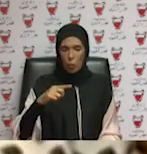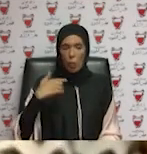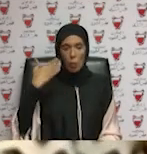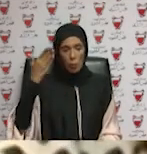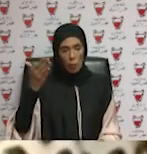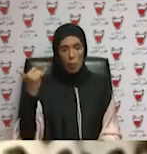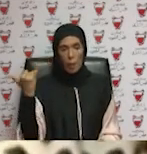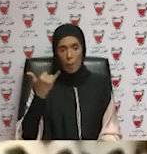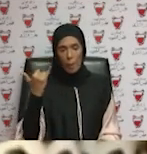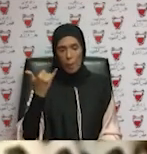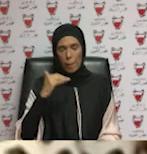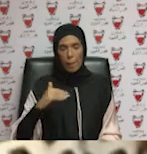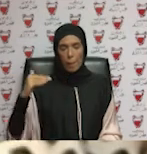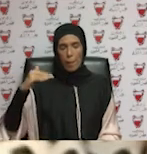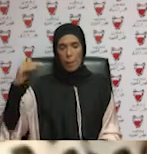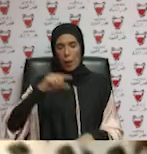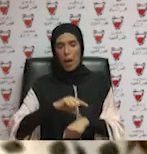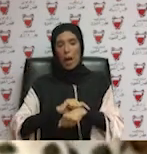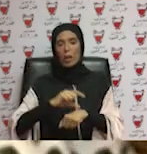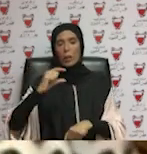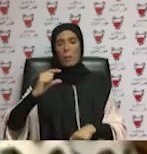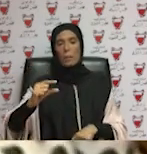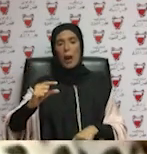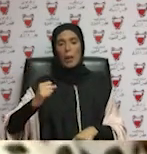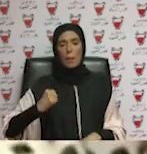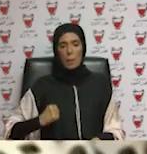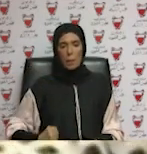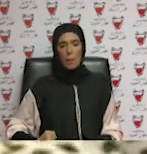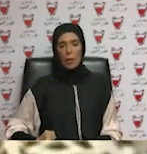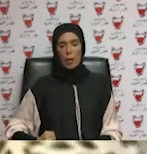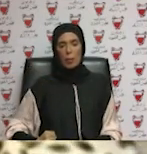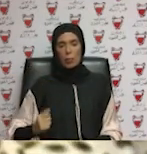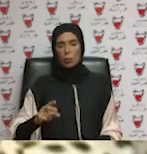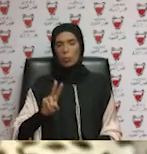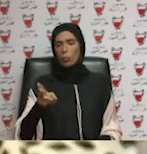نهتم بتطوير أطباء البحرين، لأن يوجد في البحرين